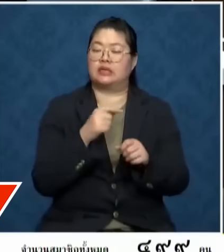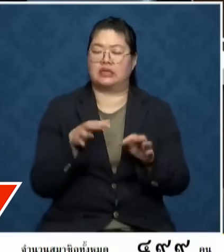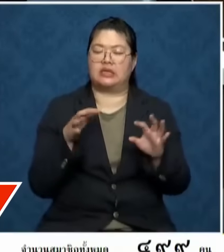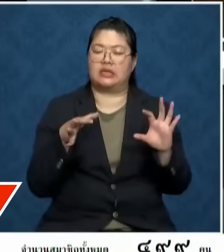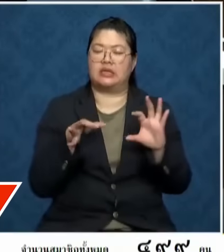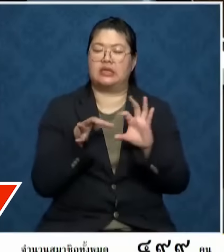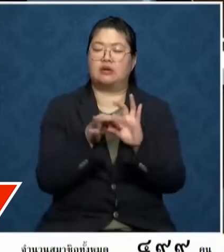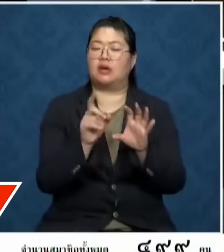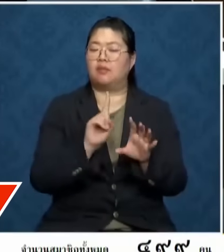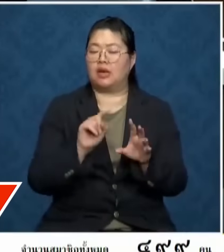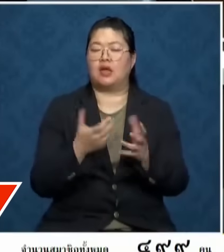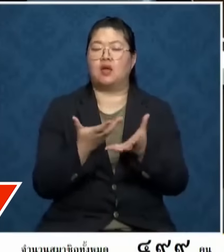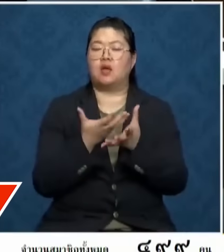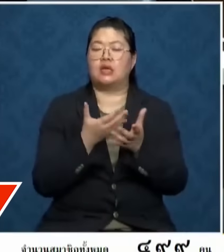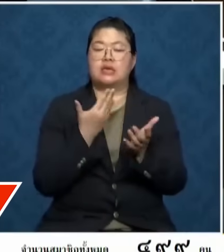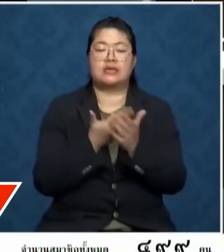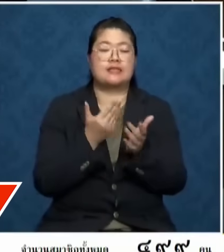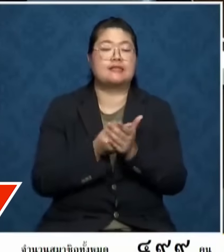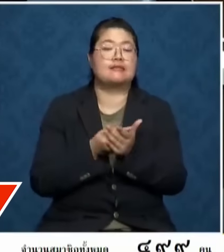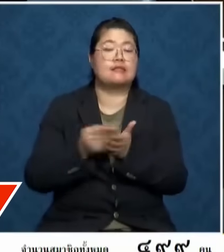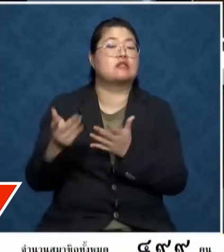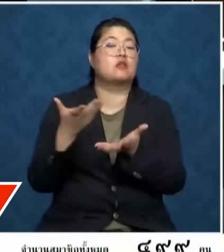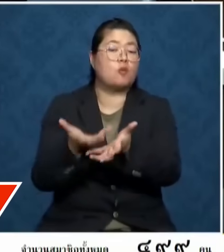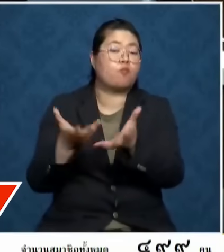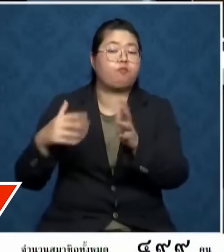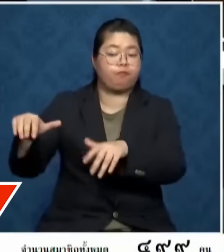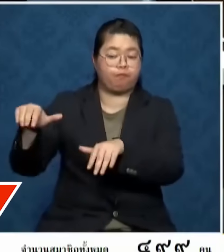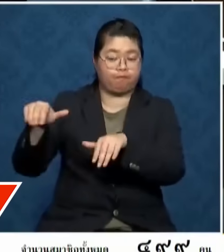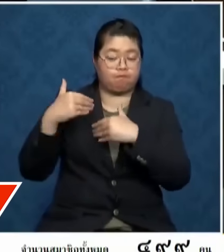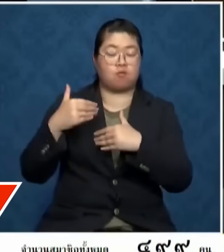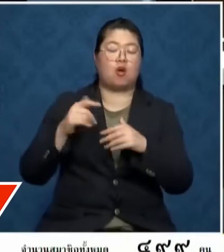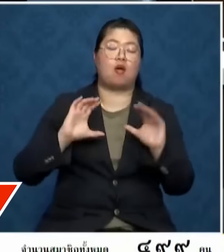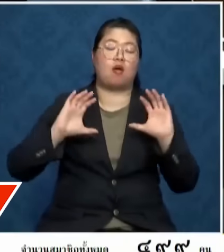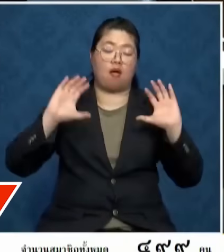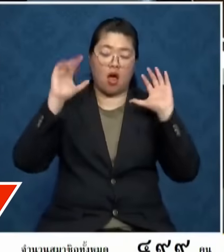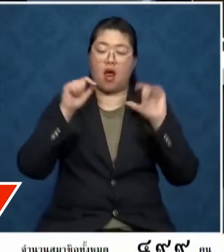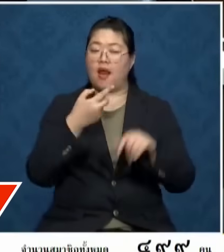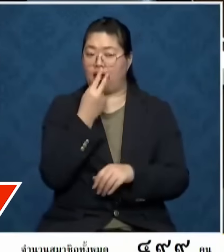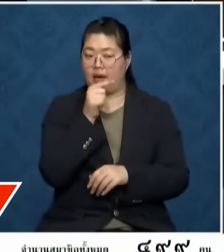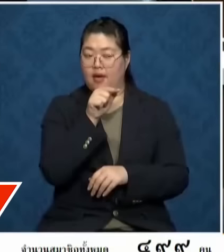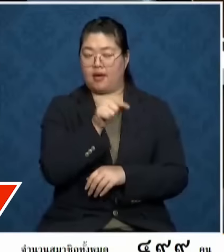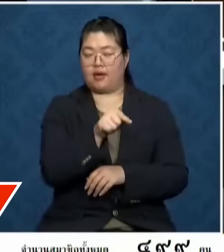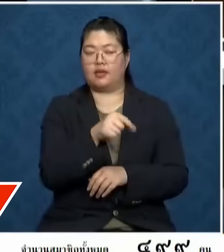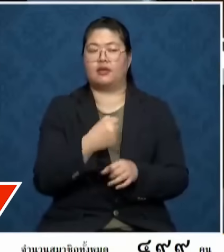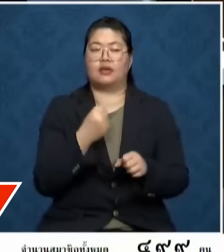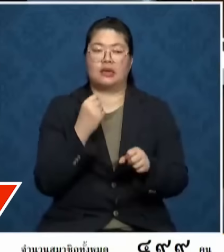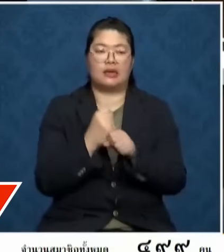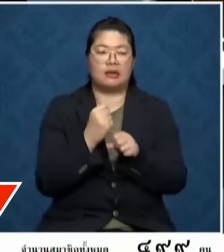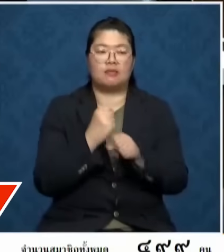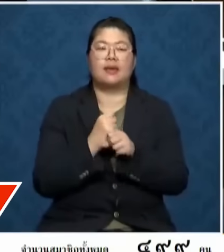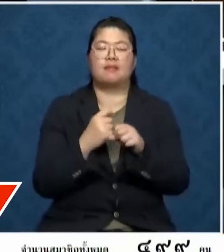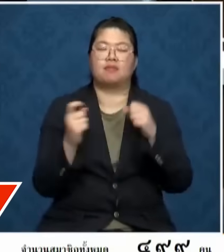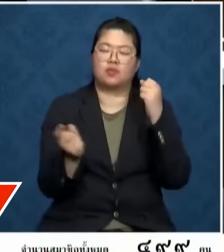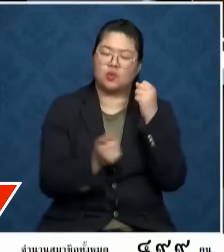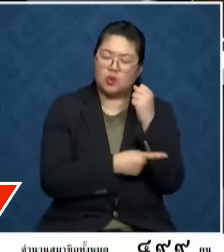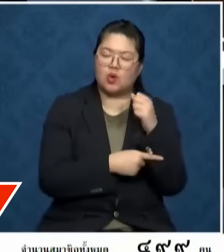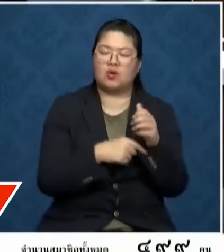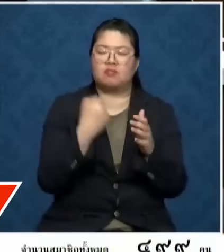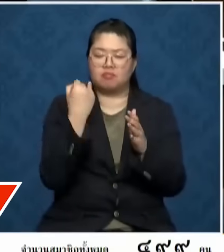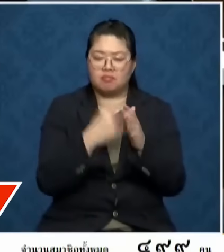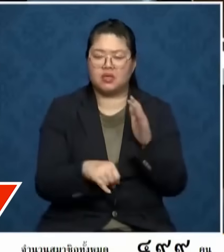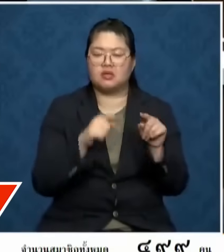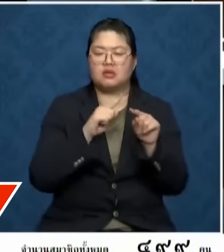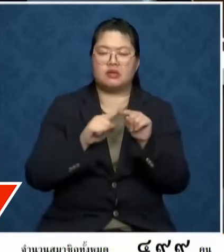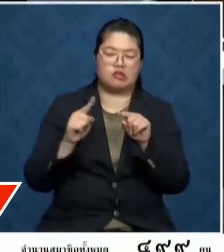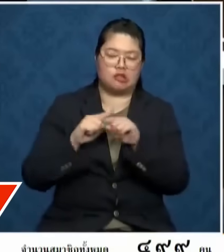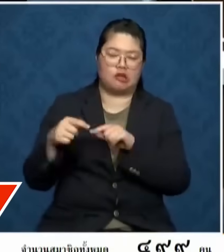การบริหารงบประมาณเนี่ยนะครับเราเราก็จะเห็นปรากฏการณ์นะครับเห็นการดำเนินคดีนะครับบางทีเรา